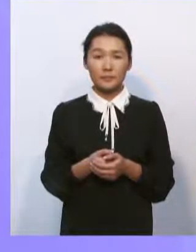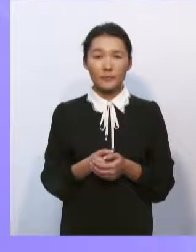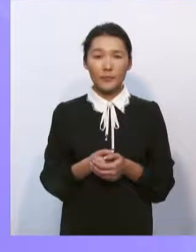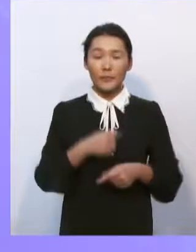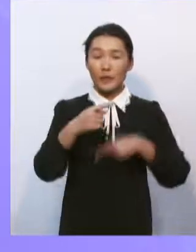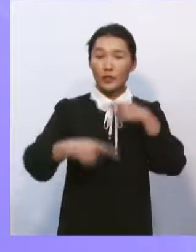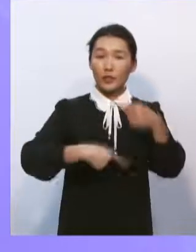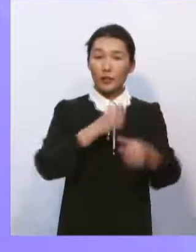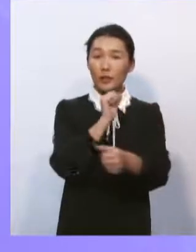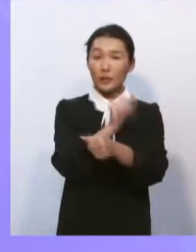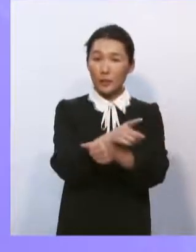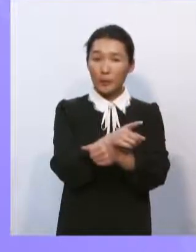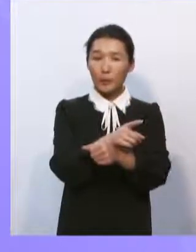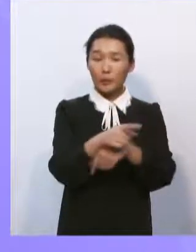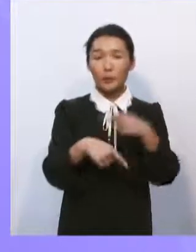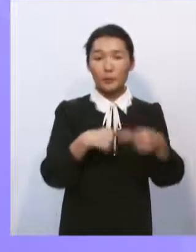Кийинки кадамга өтөлү.